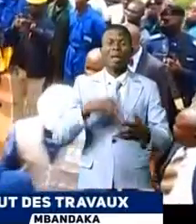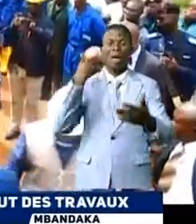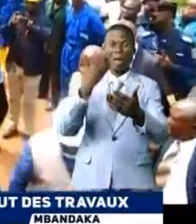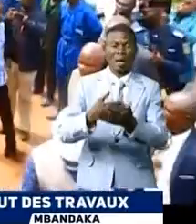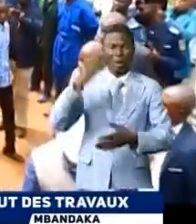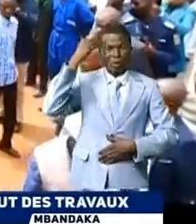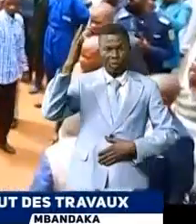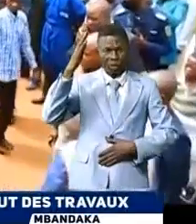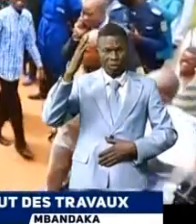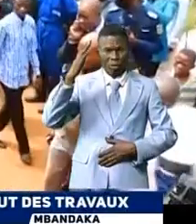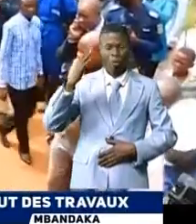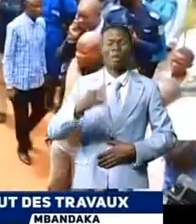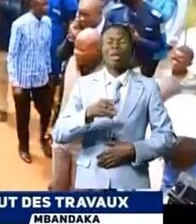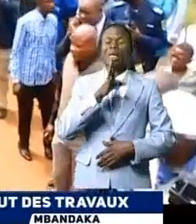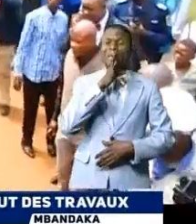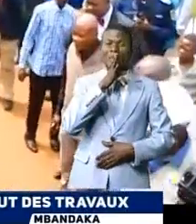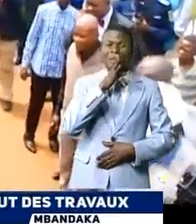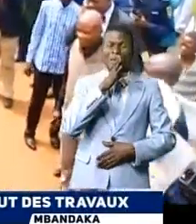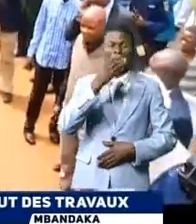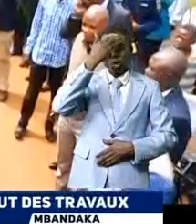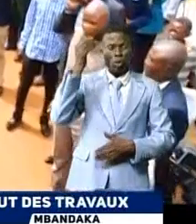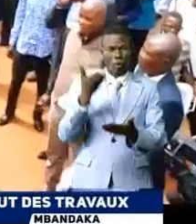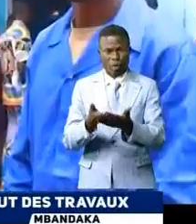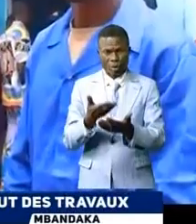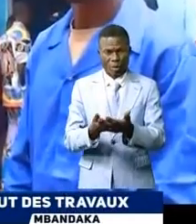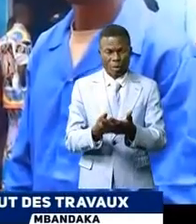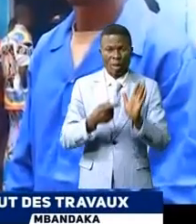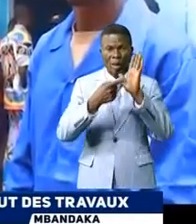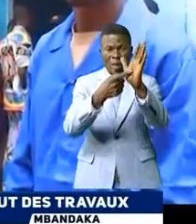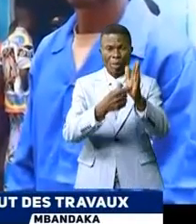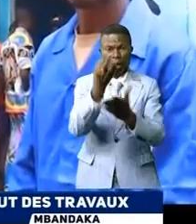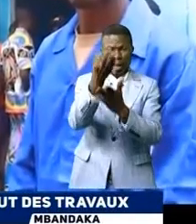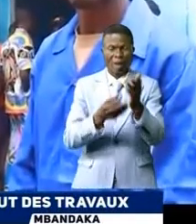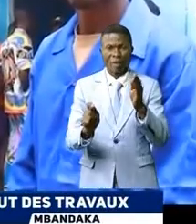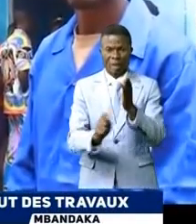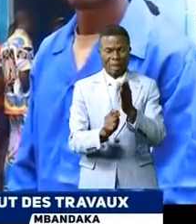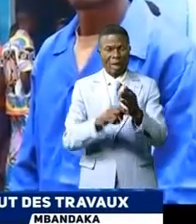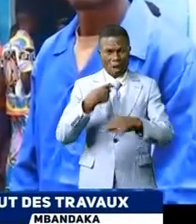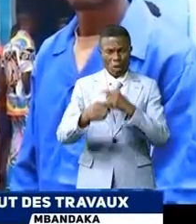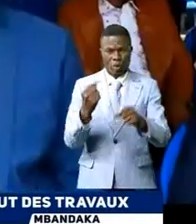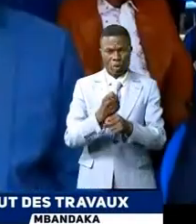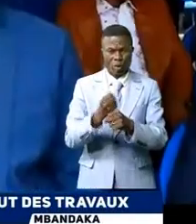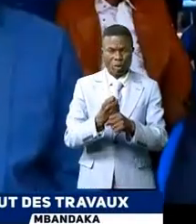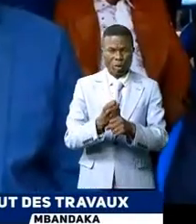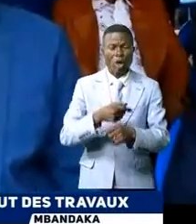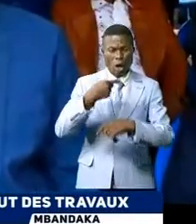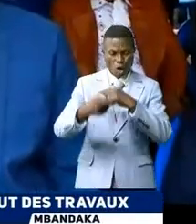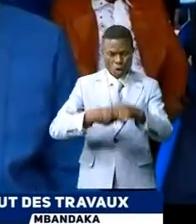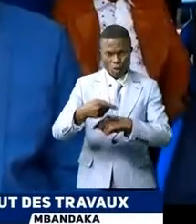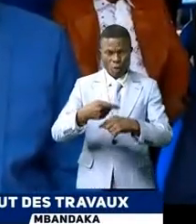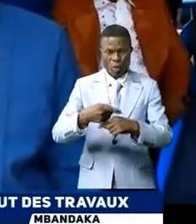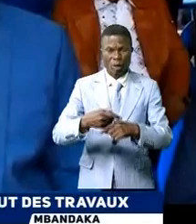faire, une ville longtemps classée dans les oubliettes. Présentation de la fiche technique des travaux qui seront exécutés